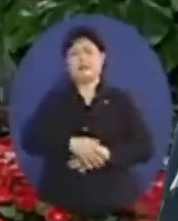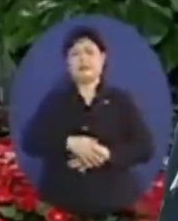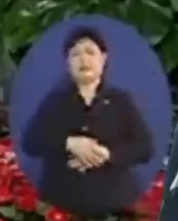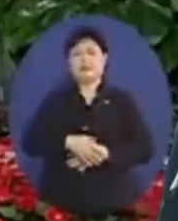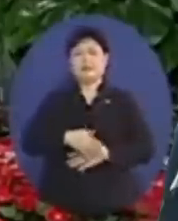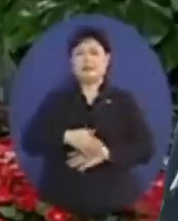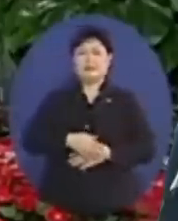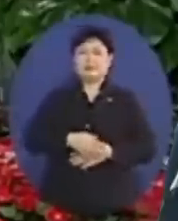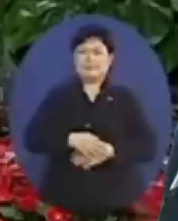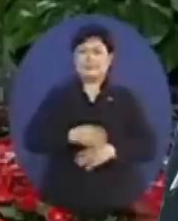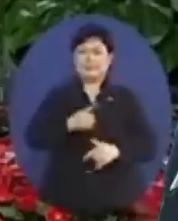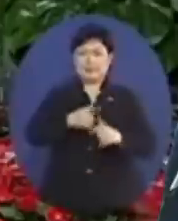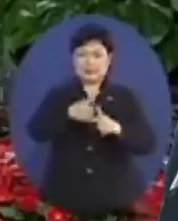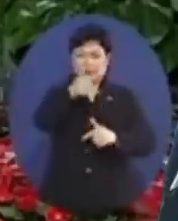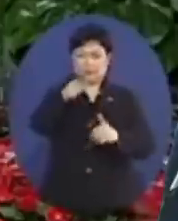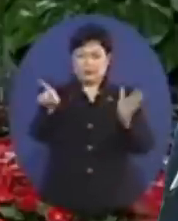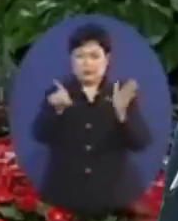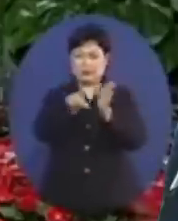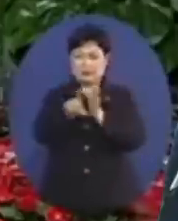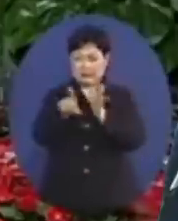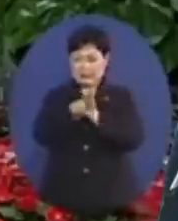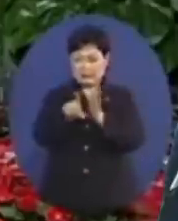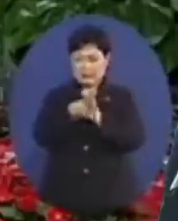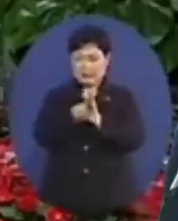예수님 신앙생활하는 사람 갖다 놓고